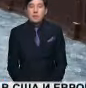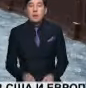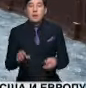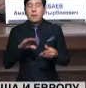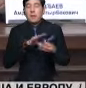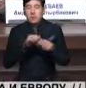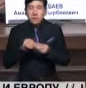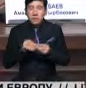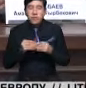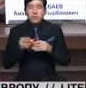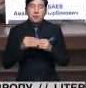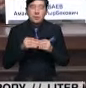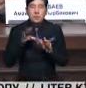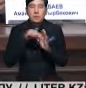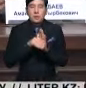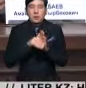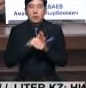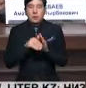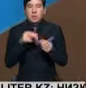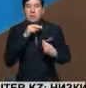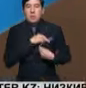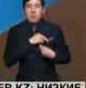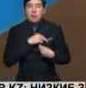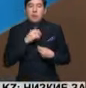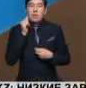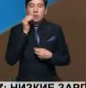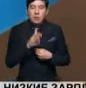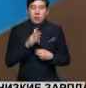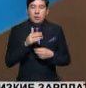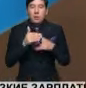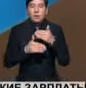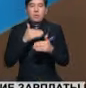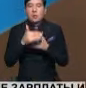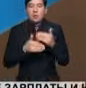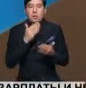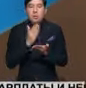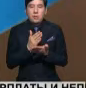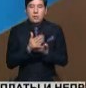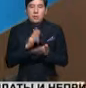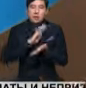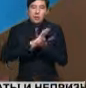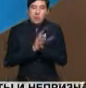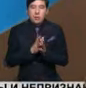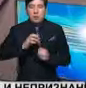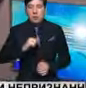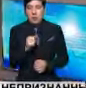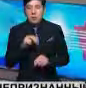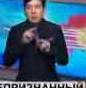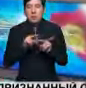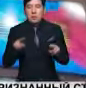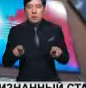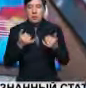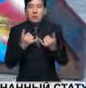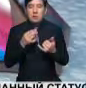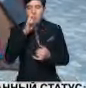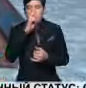Мы особенно рады наблюдать, как наши связи крепнут с каждым днем. Во многом это результат тесной дружбы и конструктивной политики, которую проводят наши